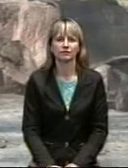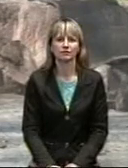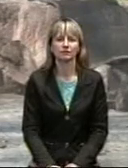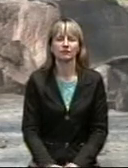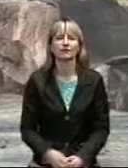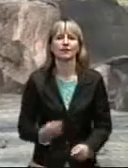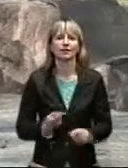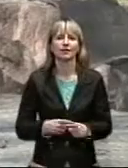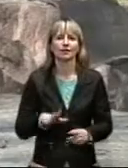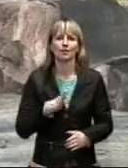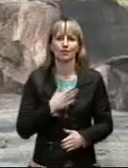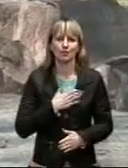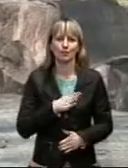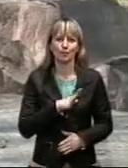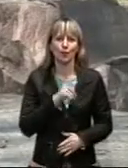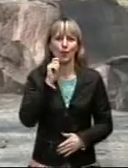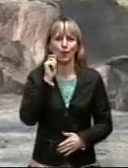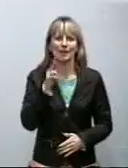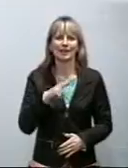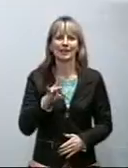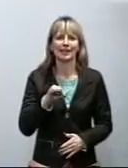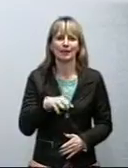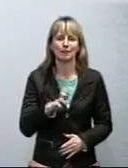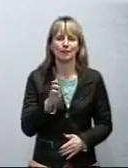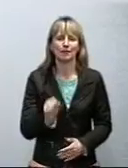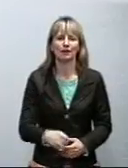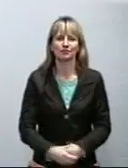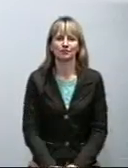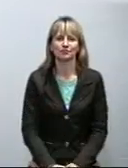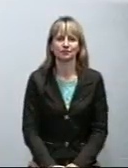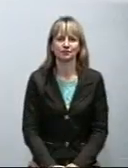Отже, це була українська дримба.